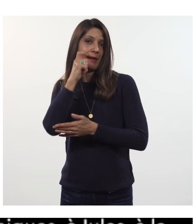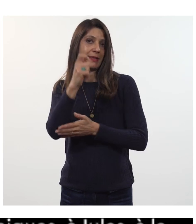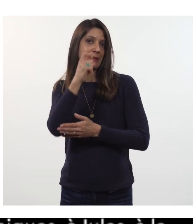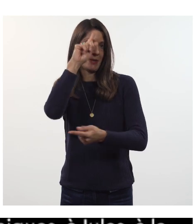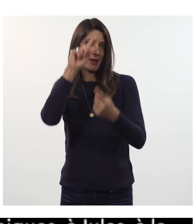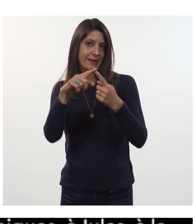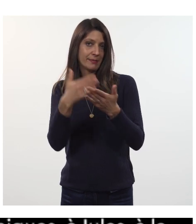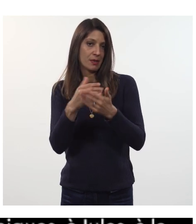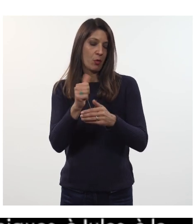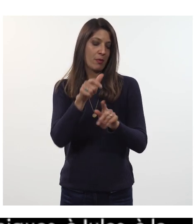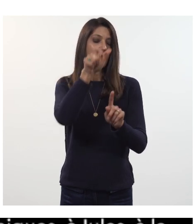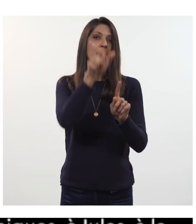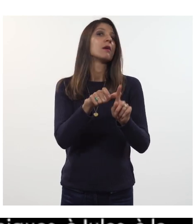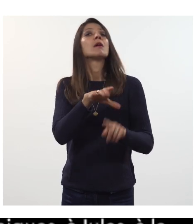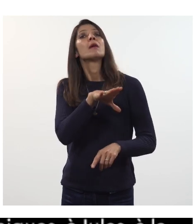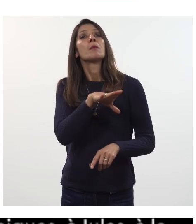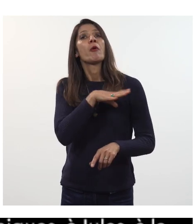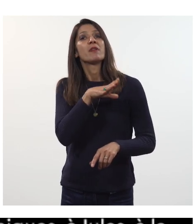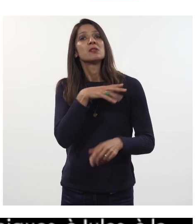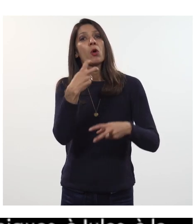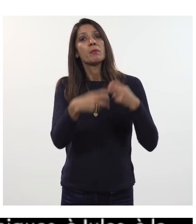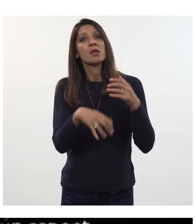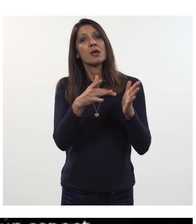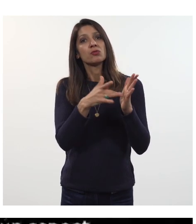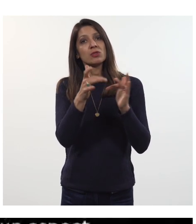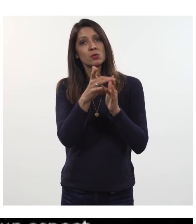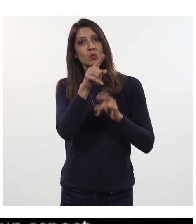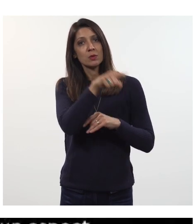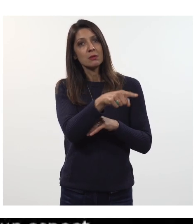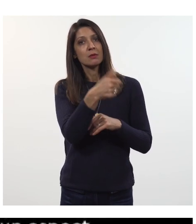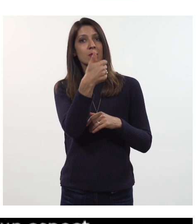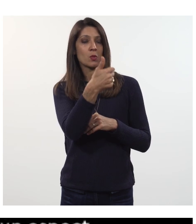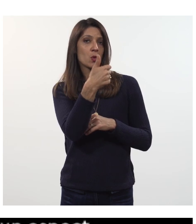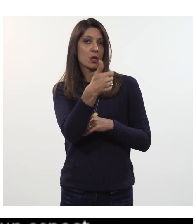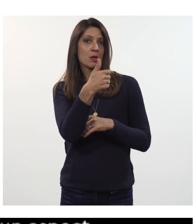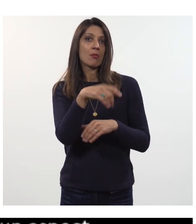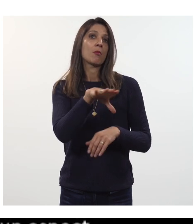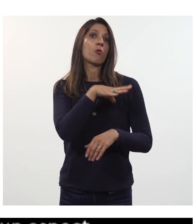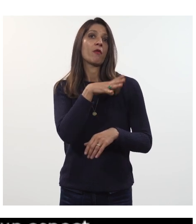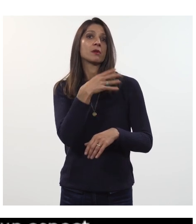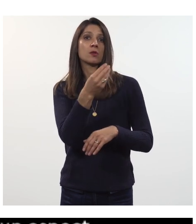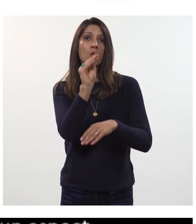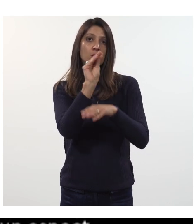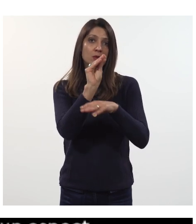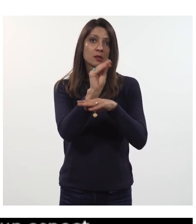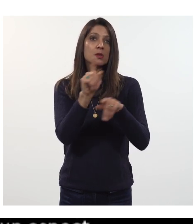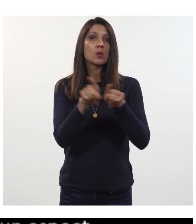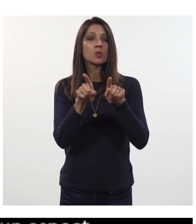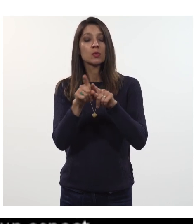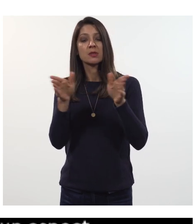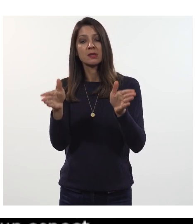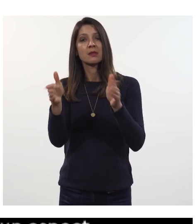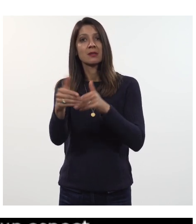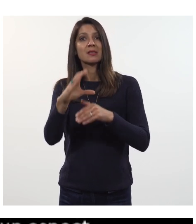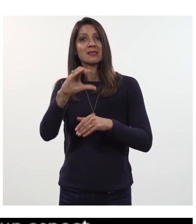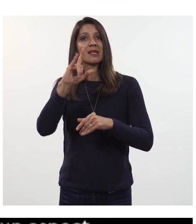le professeur Pierre Jésus. Professeur, vous êtes professeur de nutrition et responsable de l'unité de nutrition au